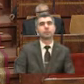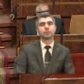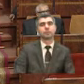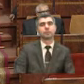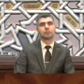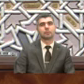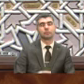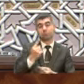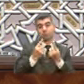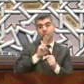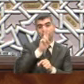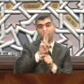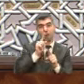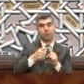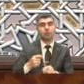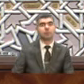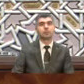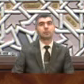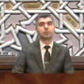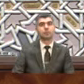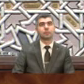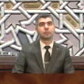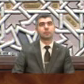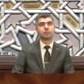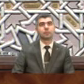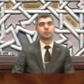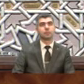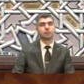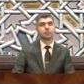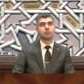من تعقيب إضافي آخر؟ في بضع ثواني، 15 ثانية، تفضلوا